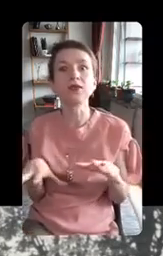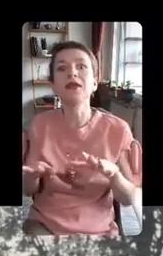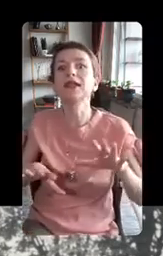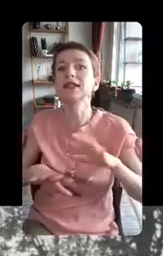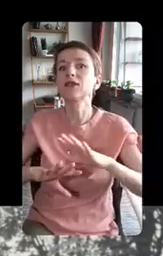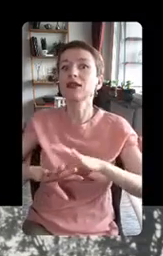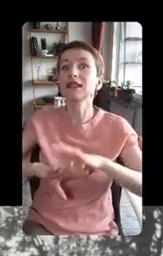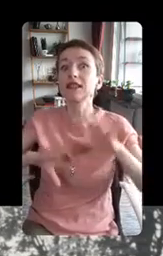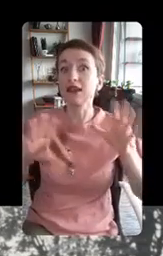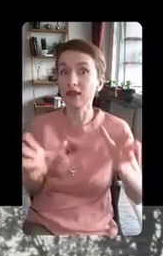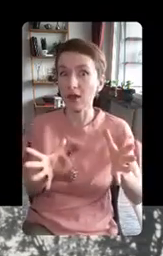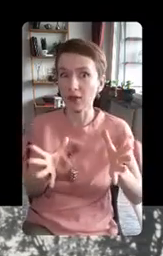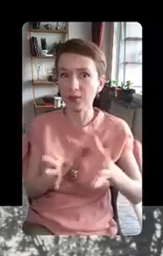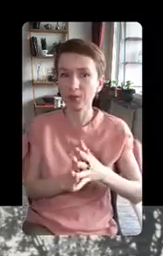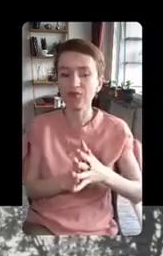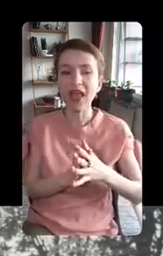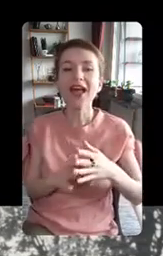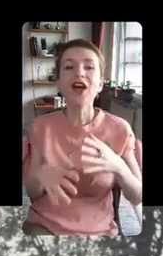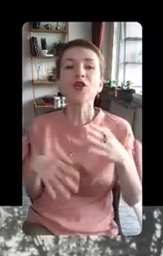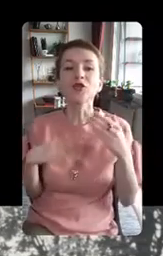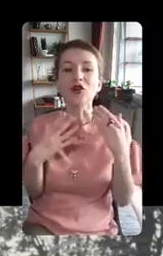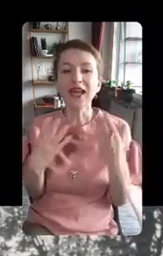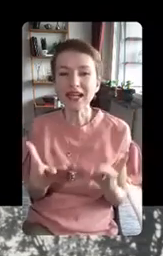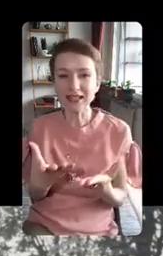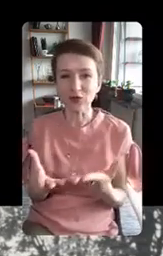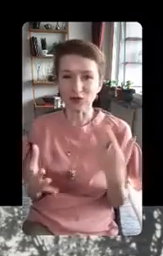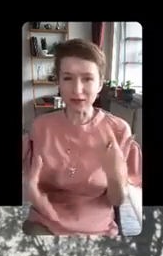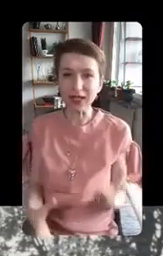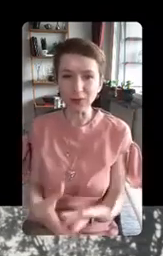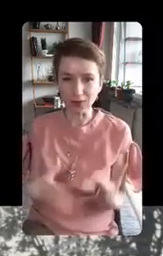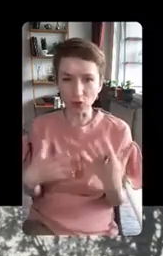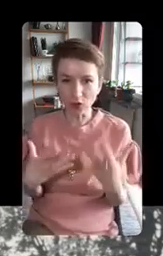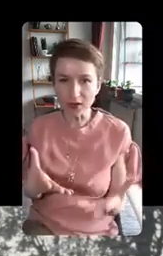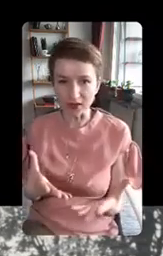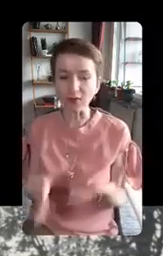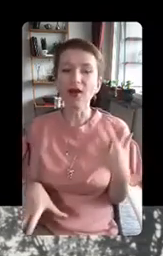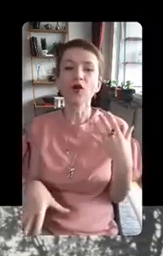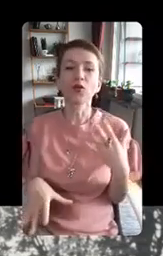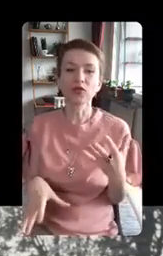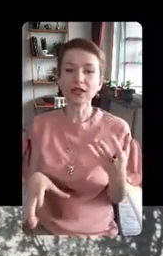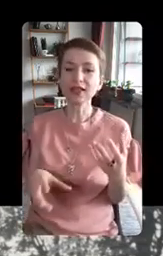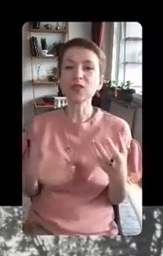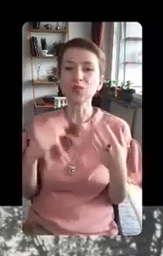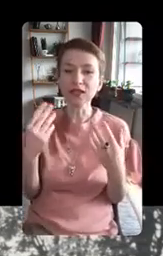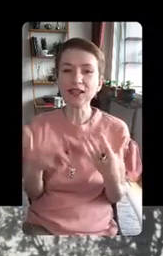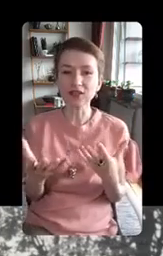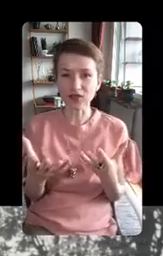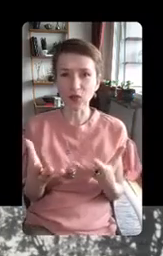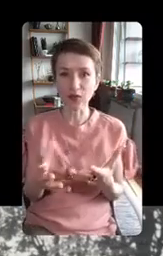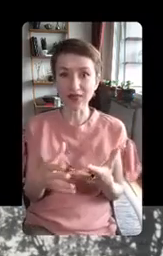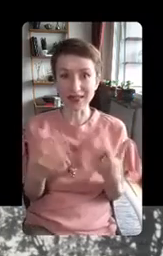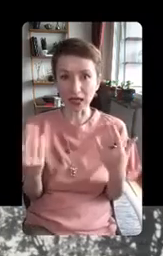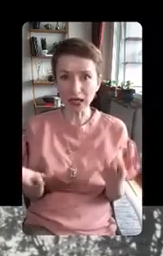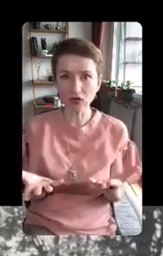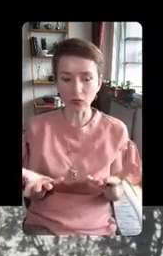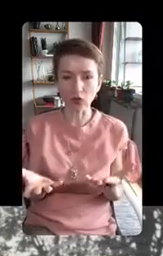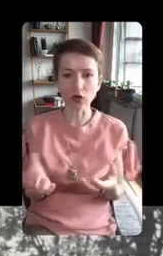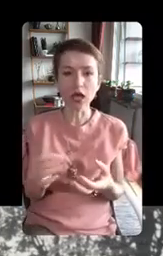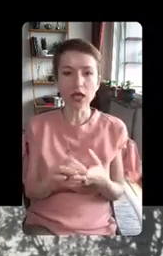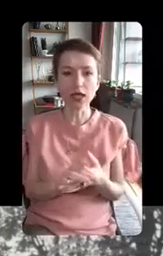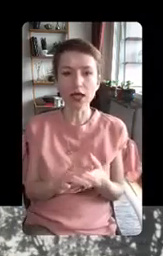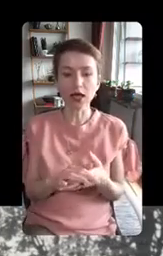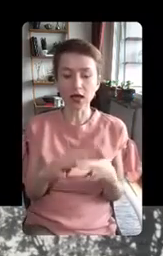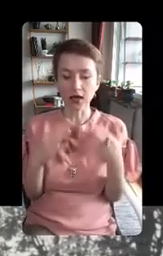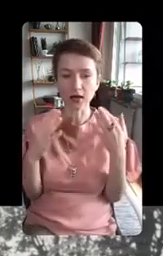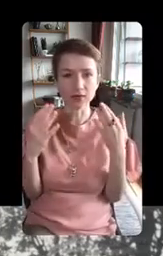забудь о работе, тебе надо заниматься сыновьями. Но Эльза удивительным образом умудрялась комбинировать свою профессиональную